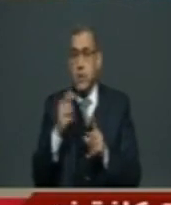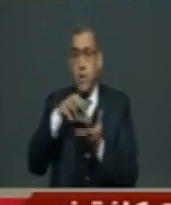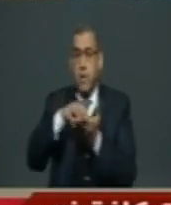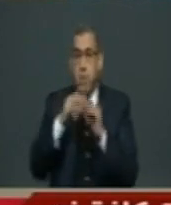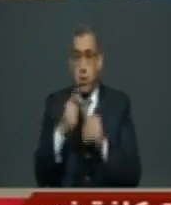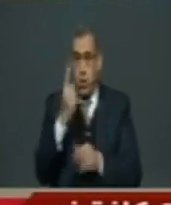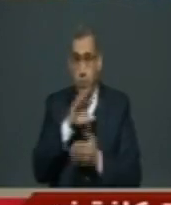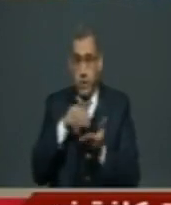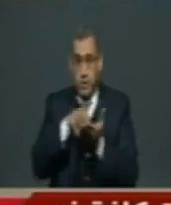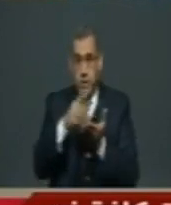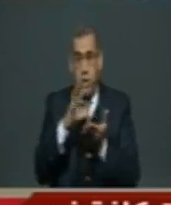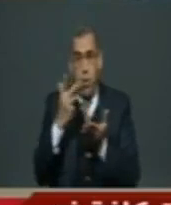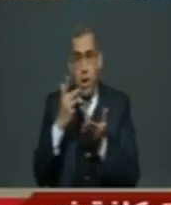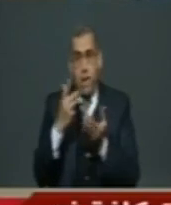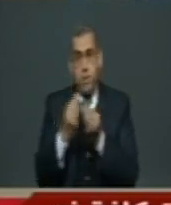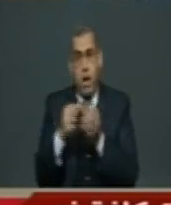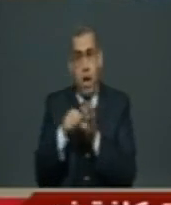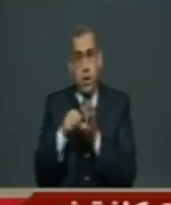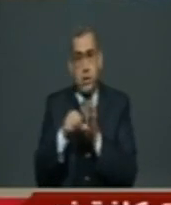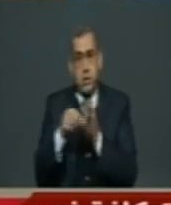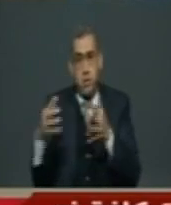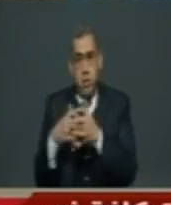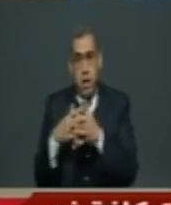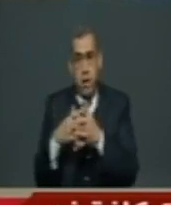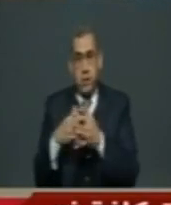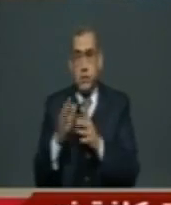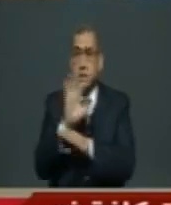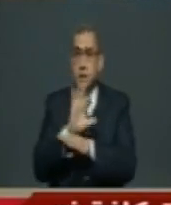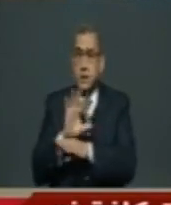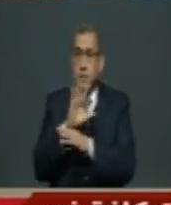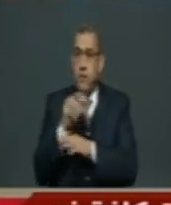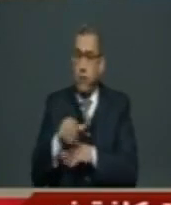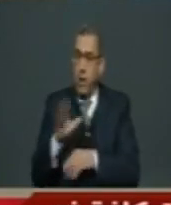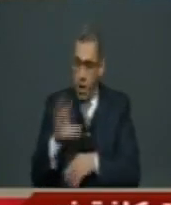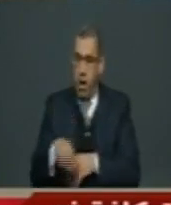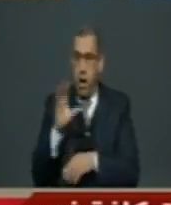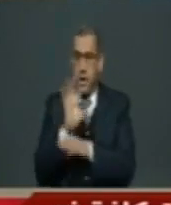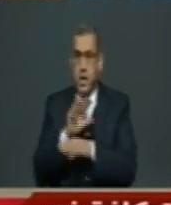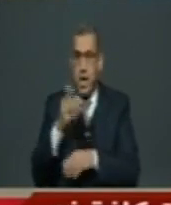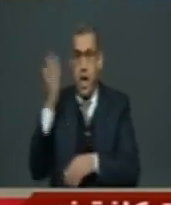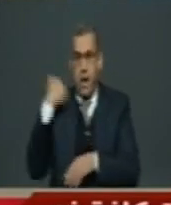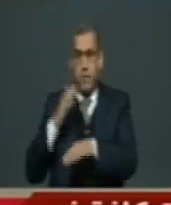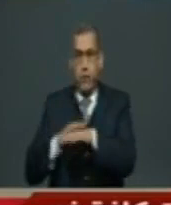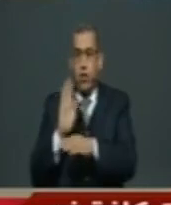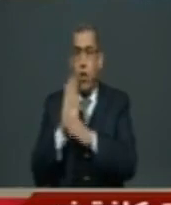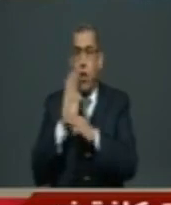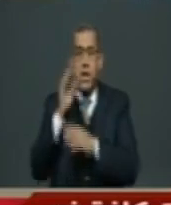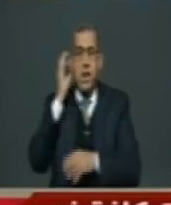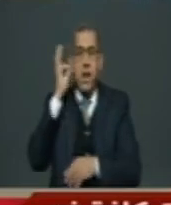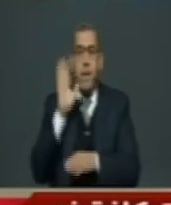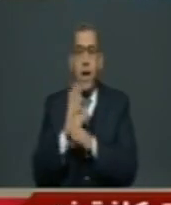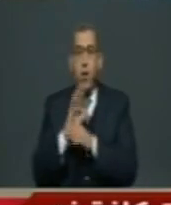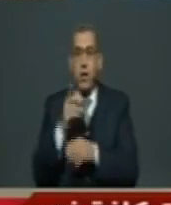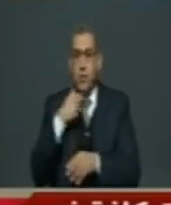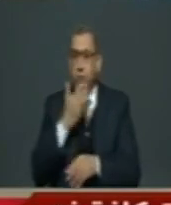الدولة والقطاع الخاص؟ طب في تشجيع؟ طبعا. طب ما احنا قلنا الرخصة الذهبية ليه؟ واحنا